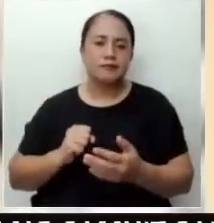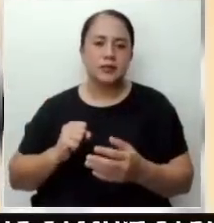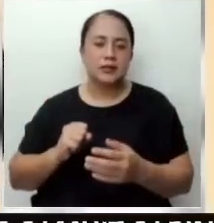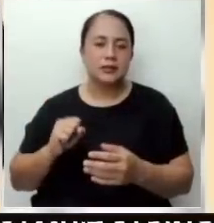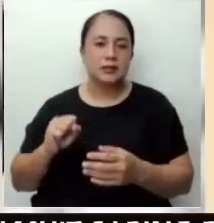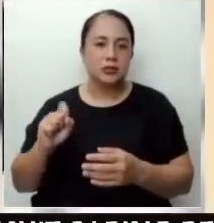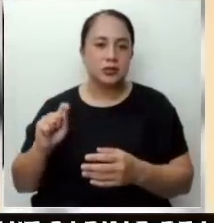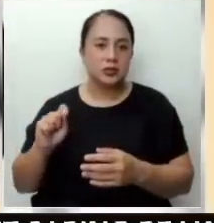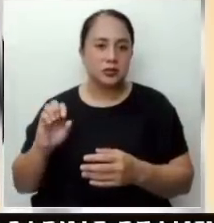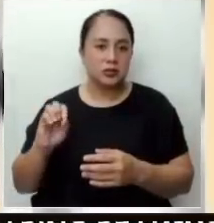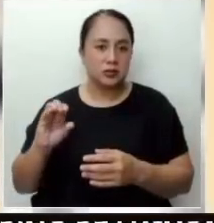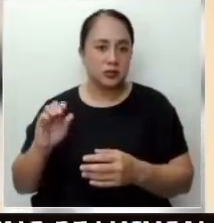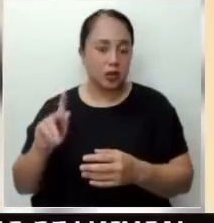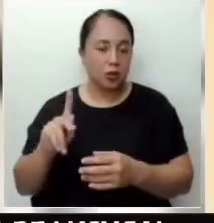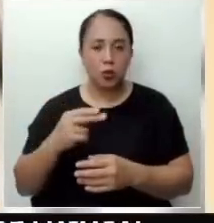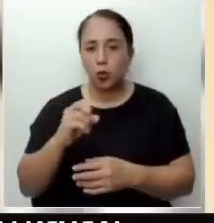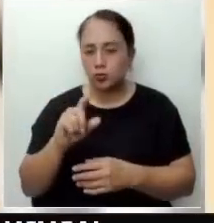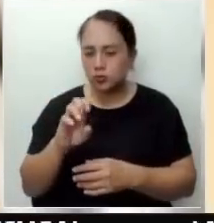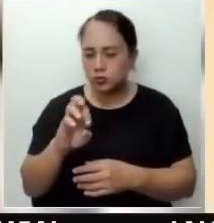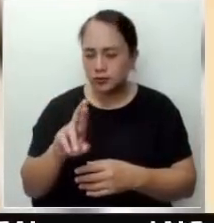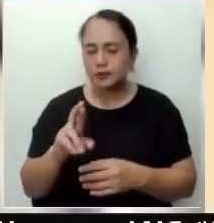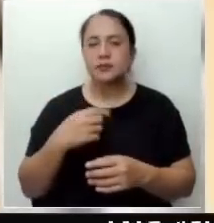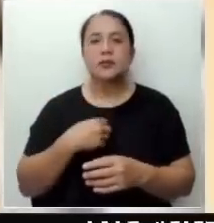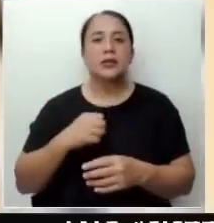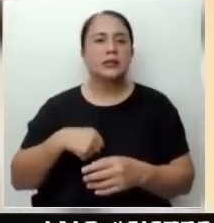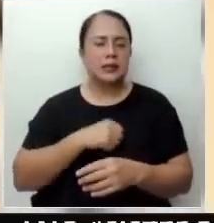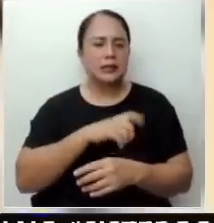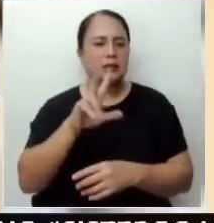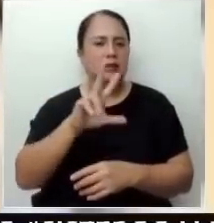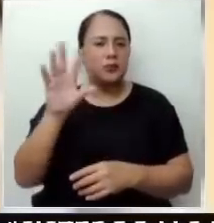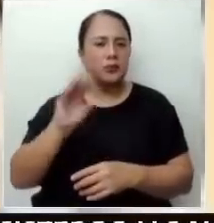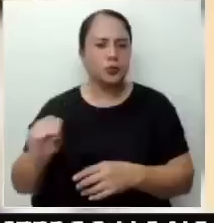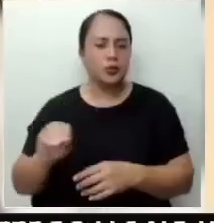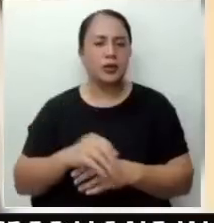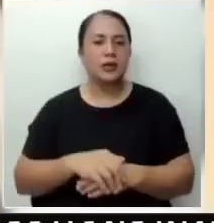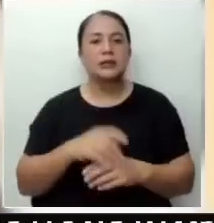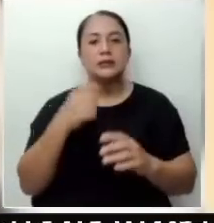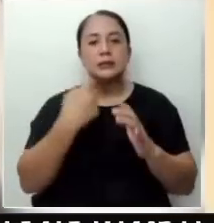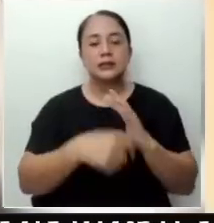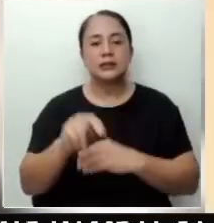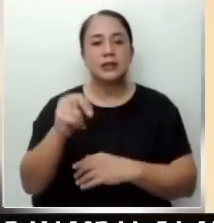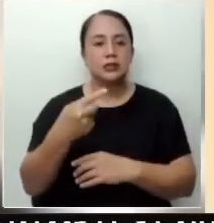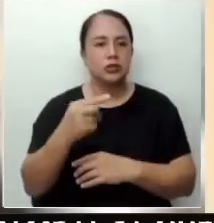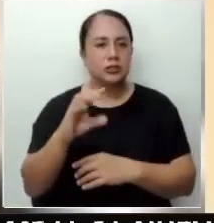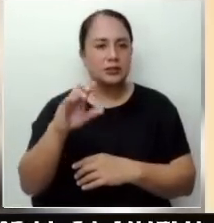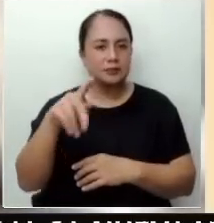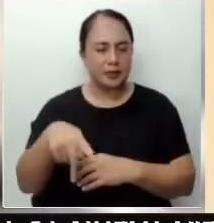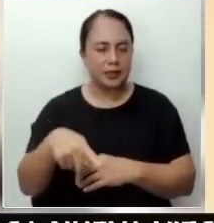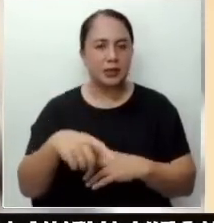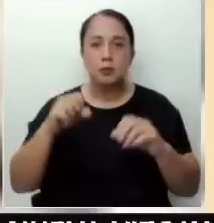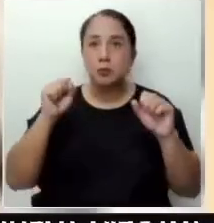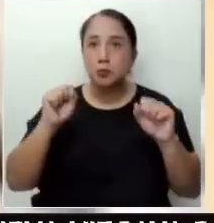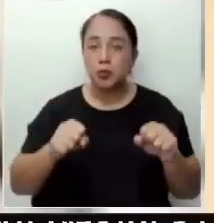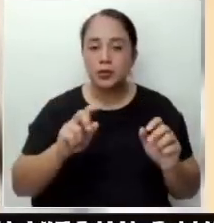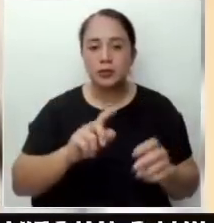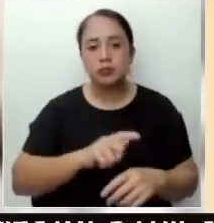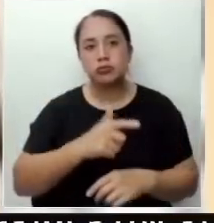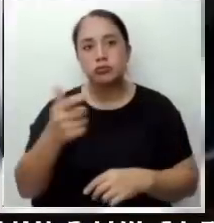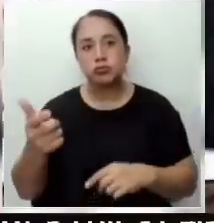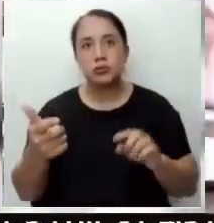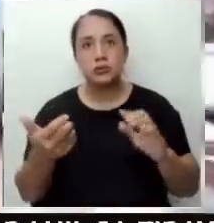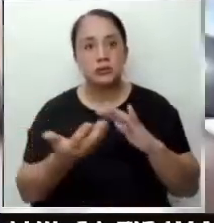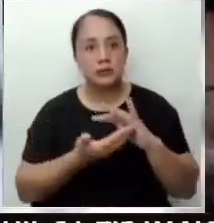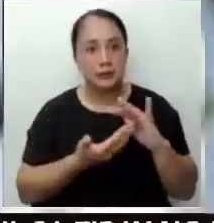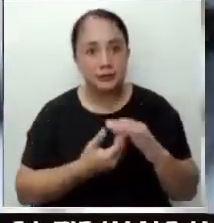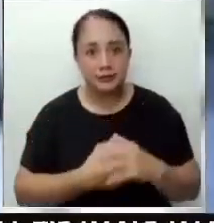din sa pagdinig ng Senado ang 3% franchise tax ng NGCP pwede nilang ipasa sa mga consumer.